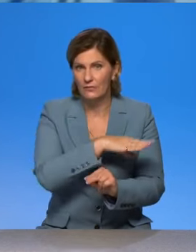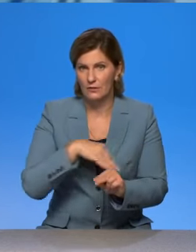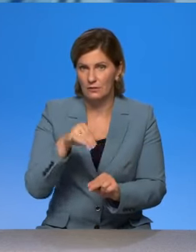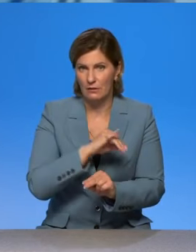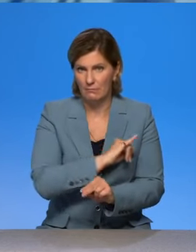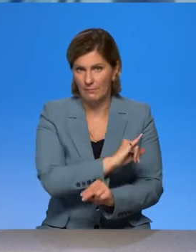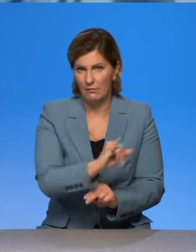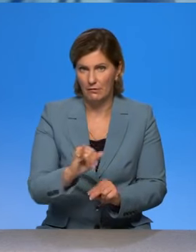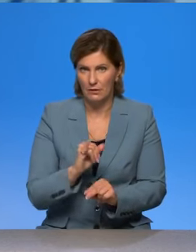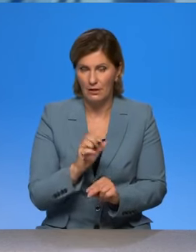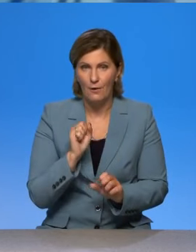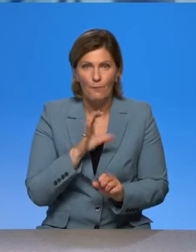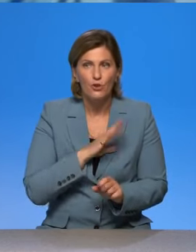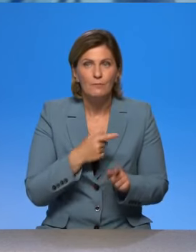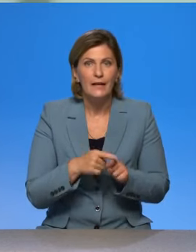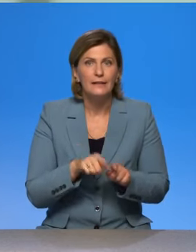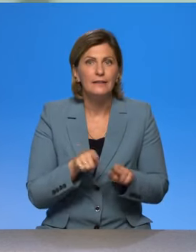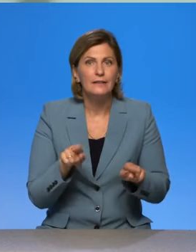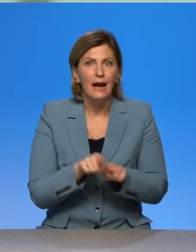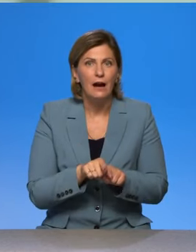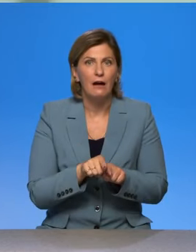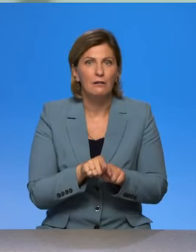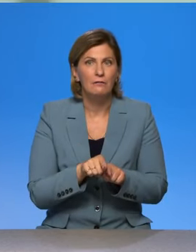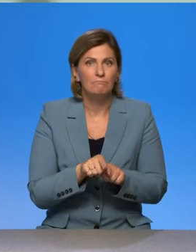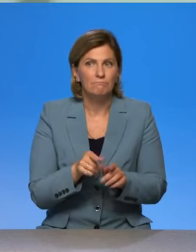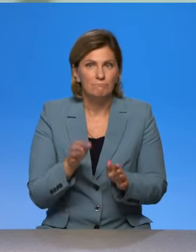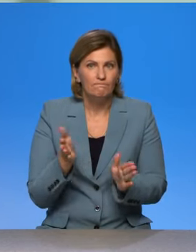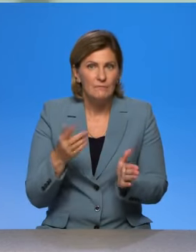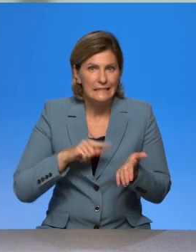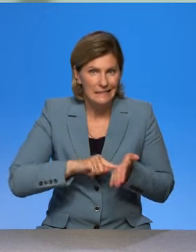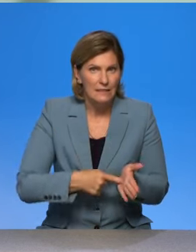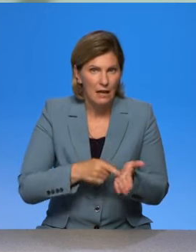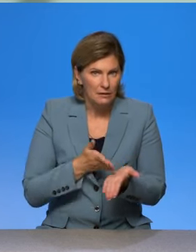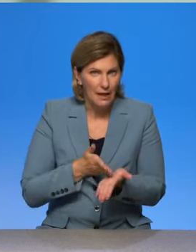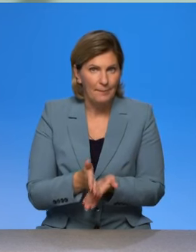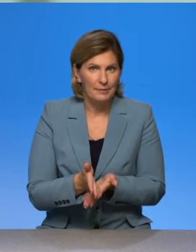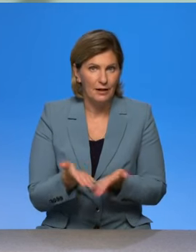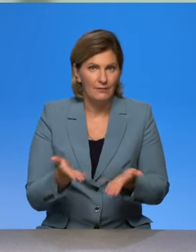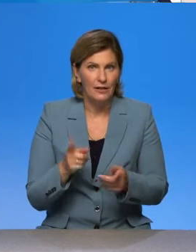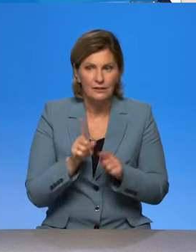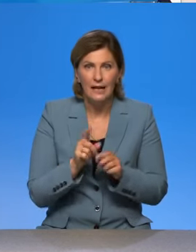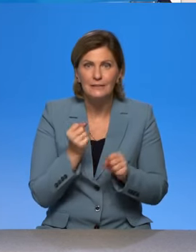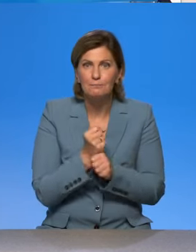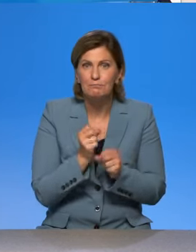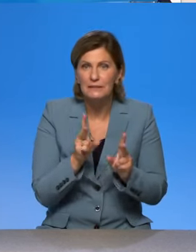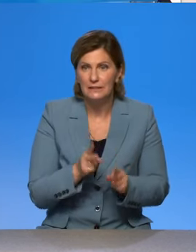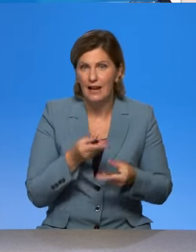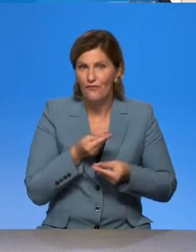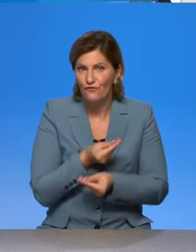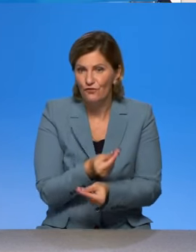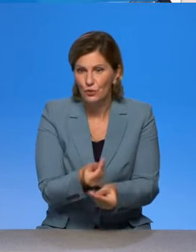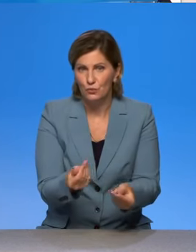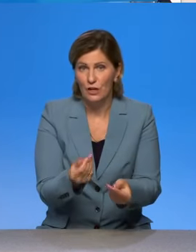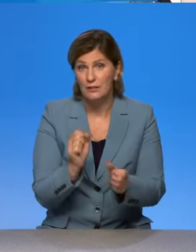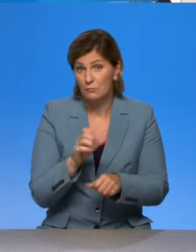Может быть, это целенаправленно, то есть, может, это действительно делается все. внушается. Поэтому и на